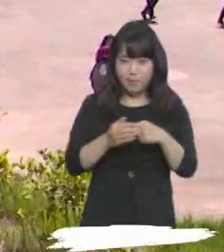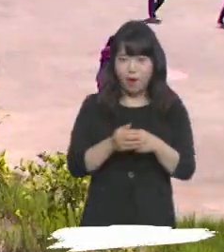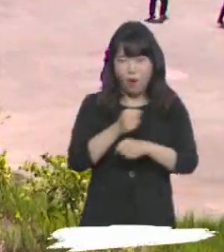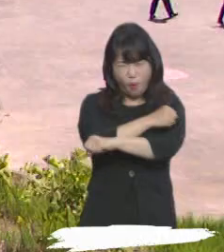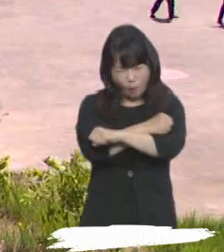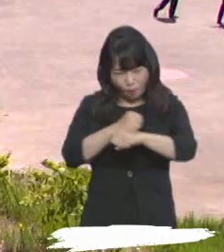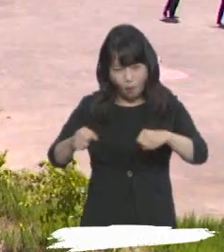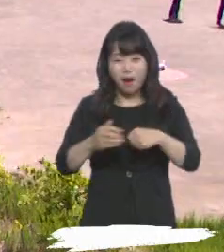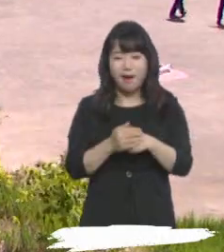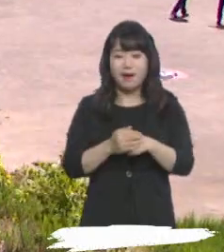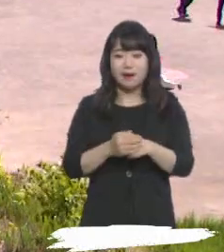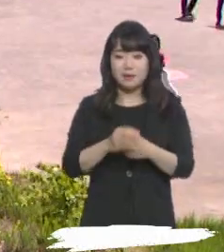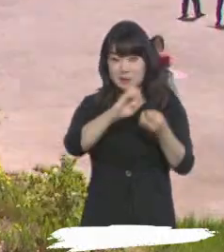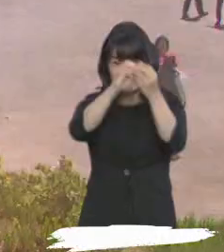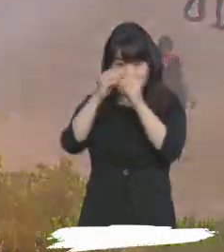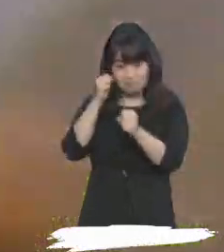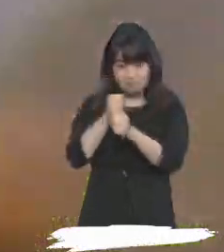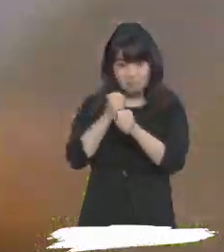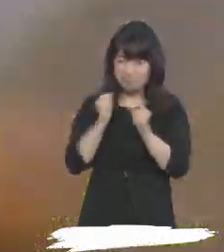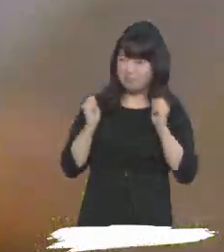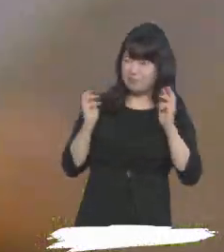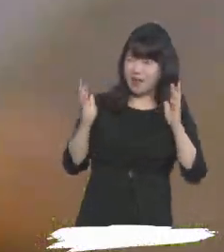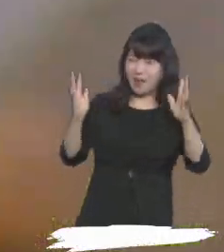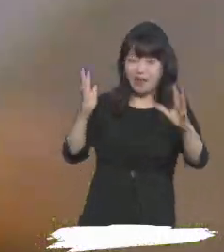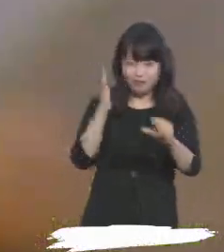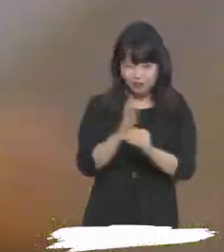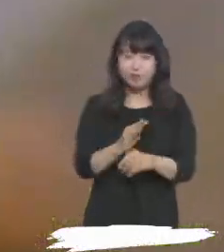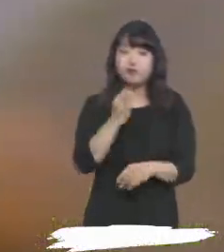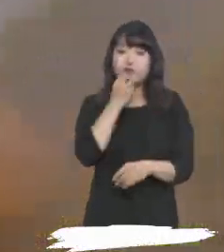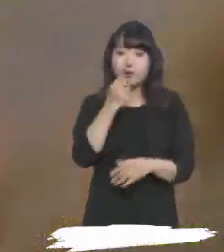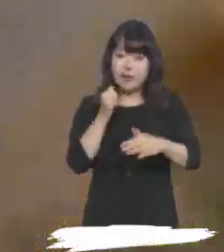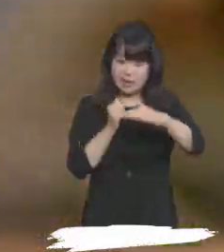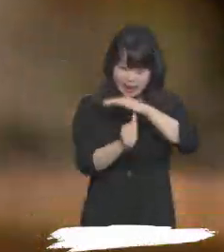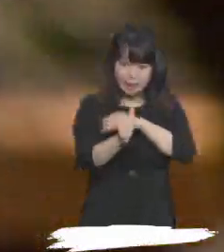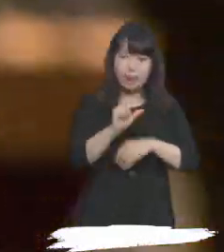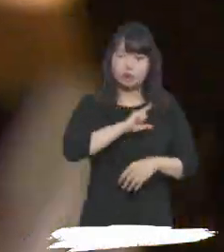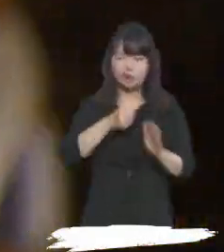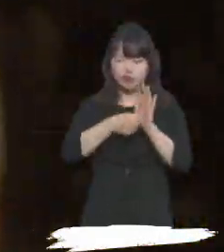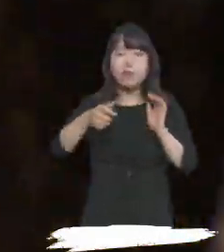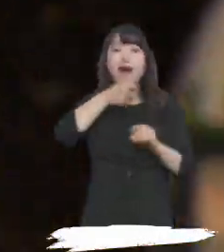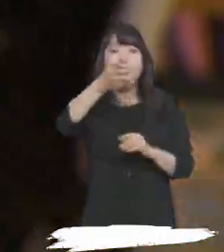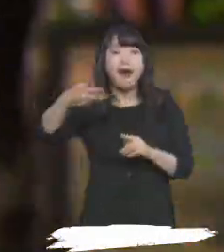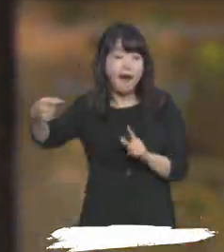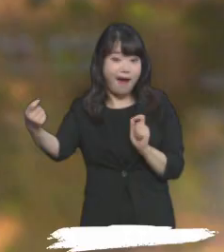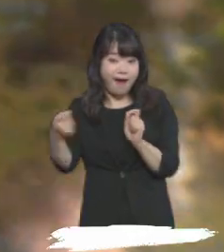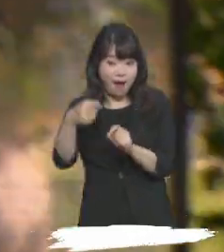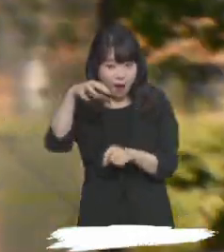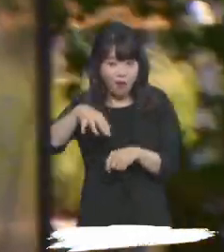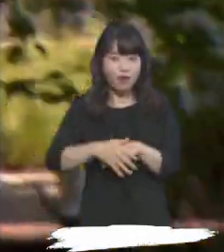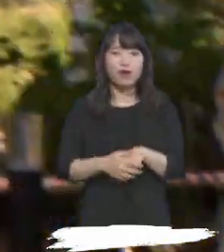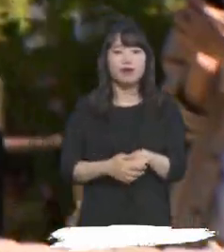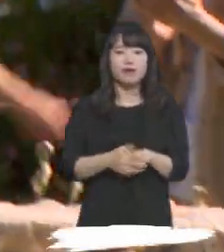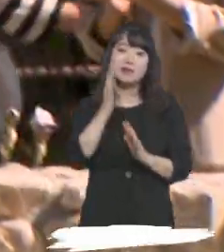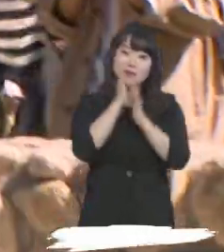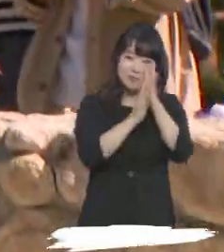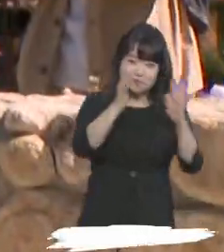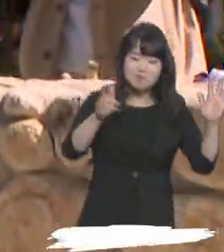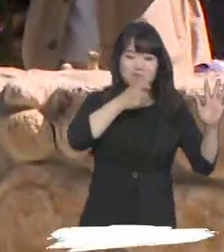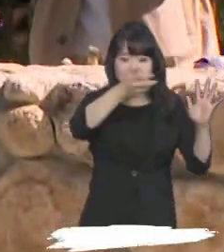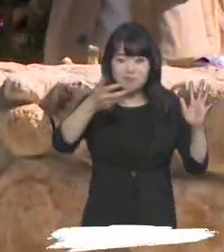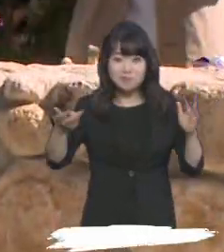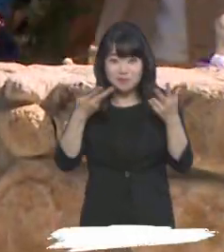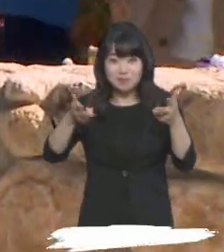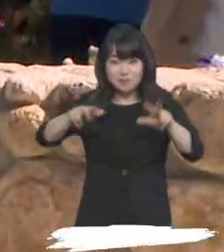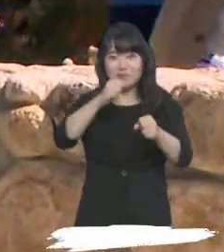박람회가 펼쳐지는 무대입니다. 서울의 대표 공간인 한강을 중심으로 꽃과 수풀이 어우러진